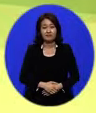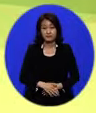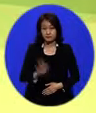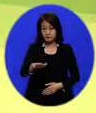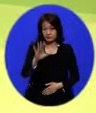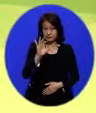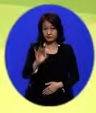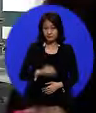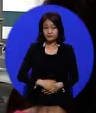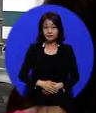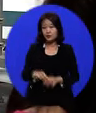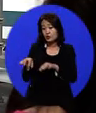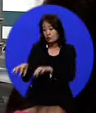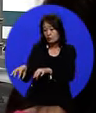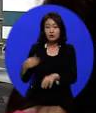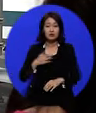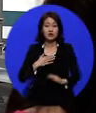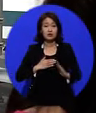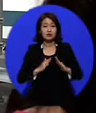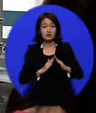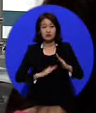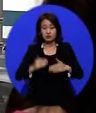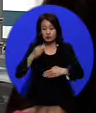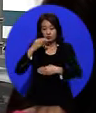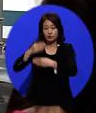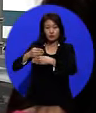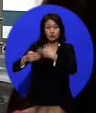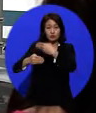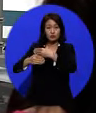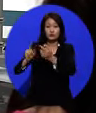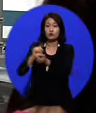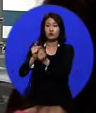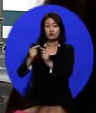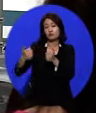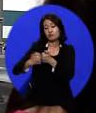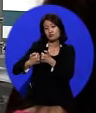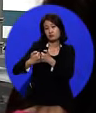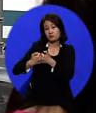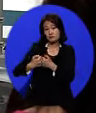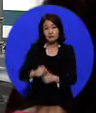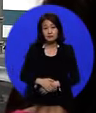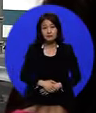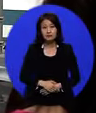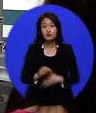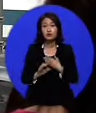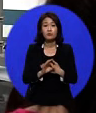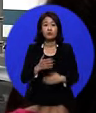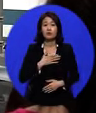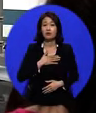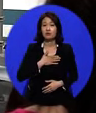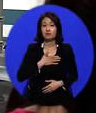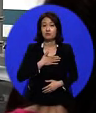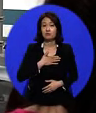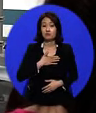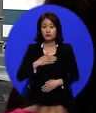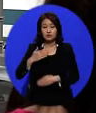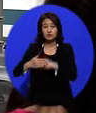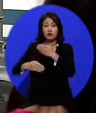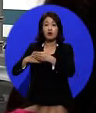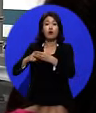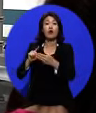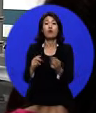자, 이웃집과 우리 집이 담장안을 치는 거를 서로 의논해요. 자, 그럼 우리는 이 담장안을